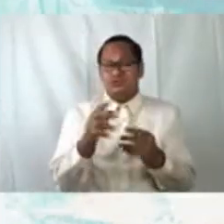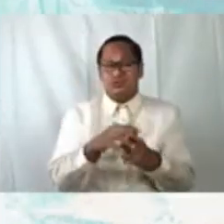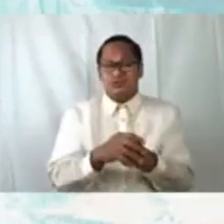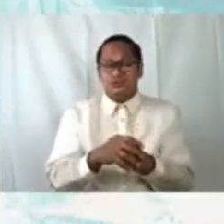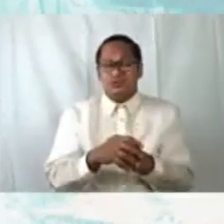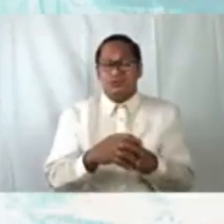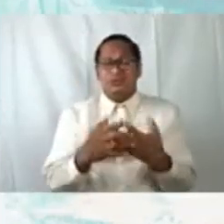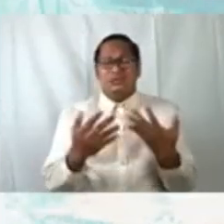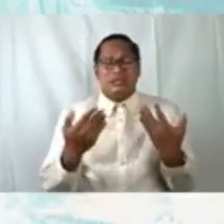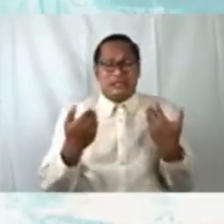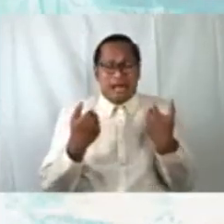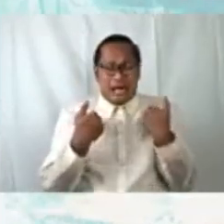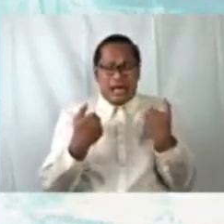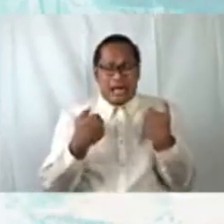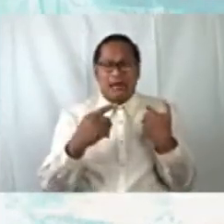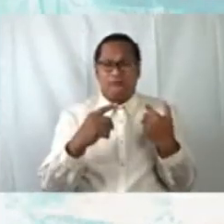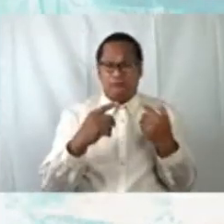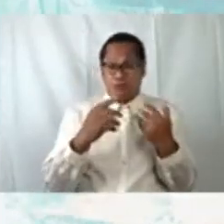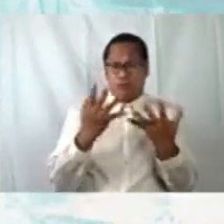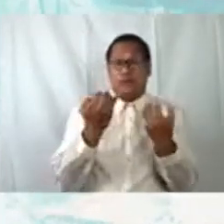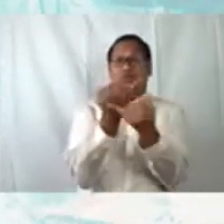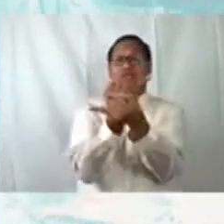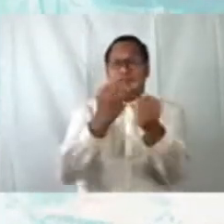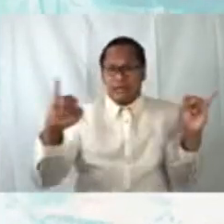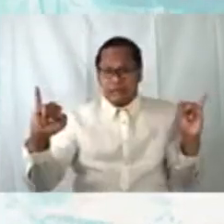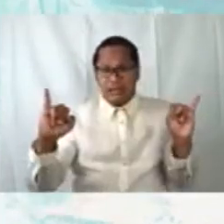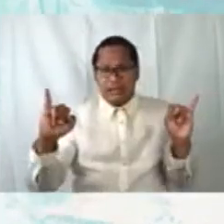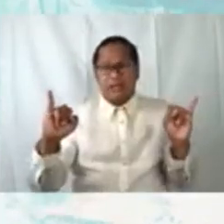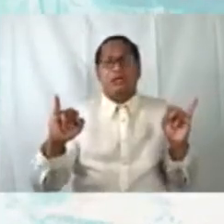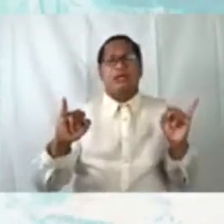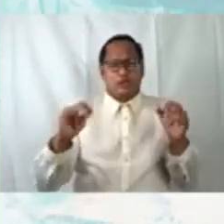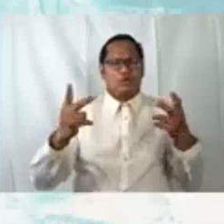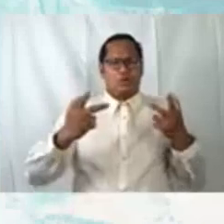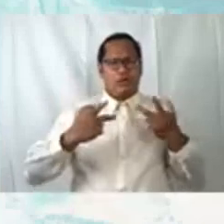kapag ikaw ay nagsasarili, ikaw ay parang may karangalan.